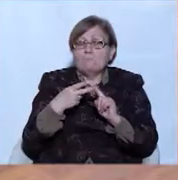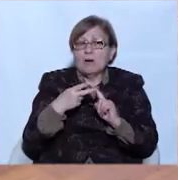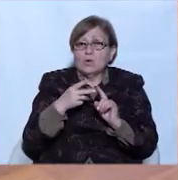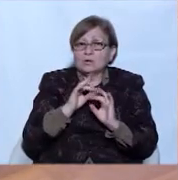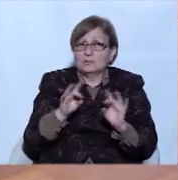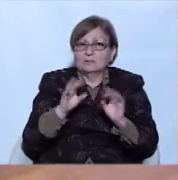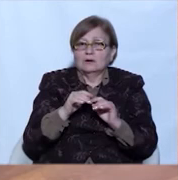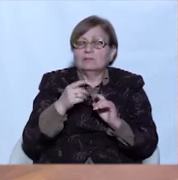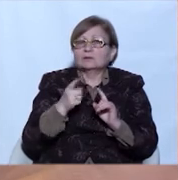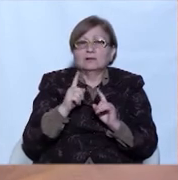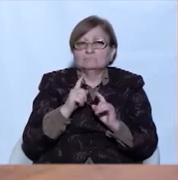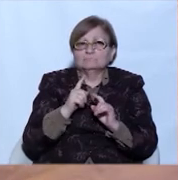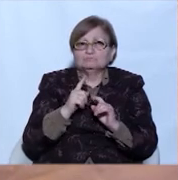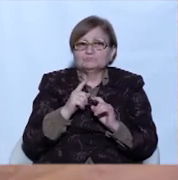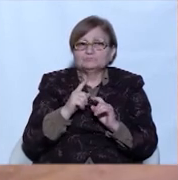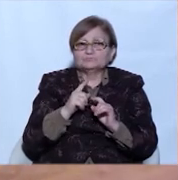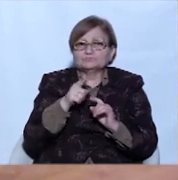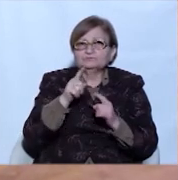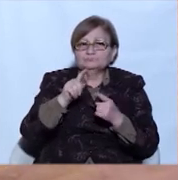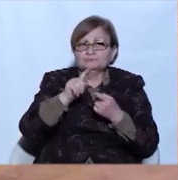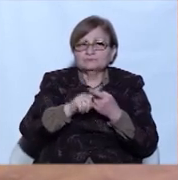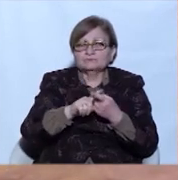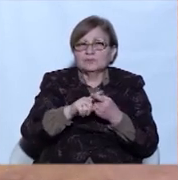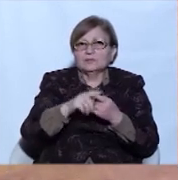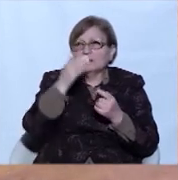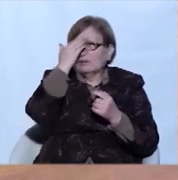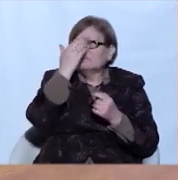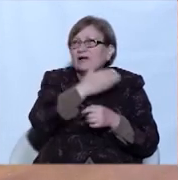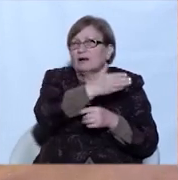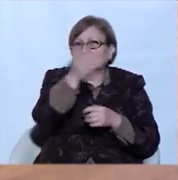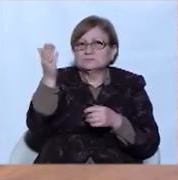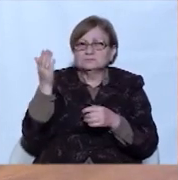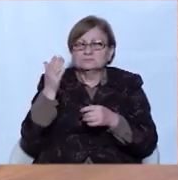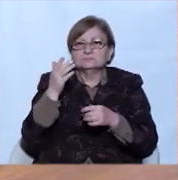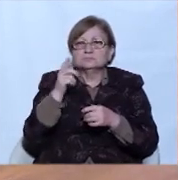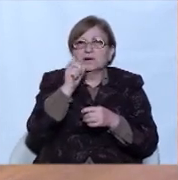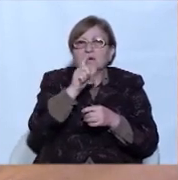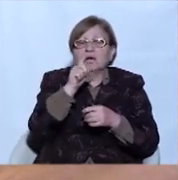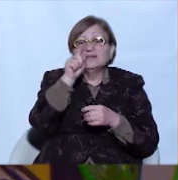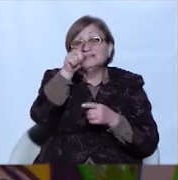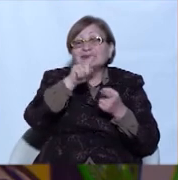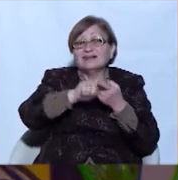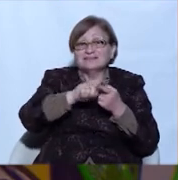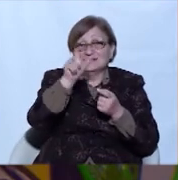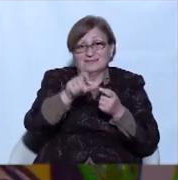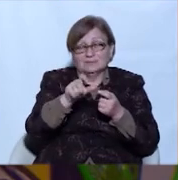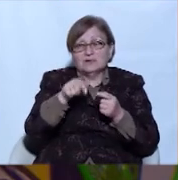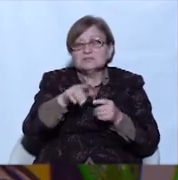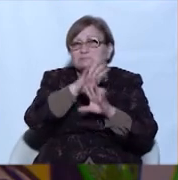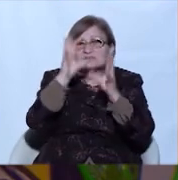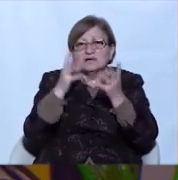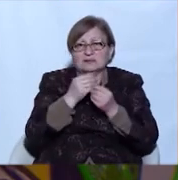მეორე მინიატურა, რომელიც ეხება უკვე ქვეყანას. იქ ადამიანს ეხებოდა, აქ ქვეყანას